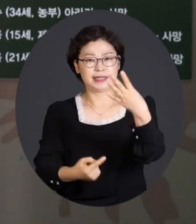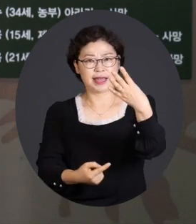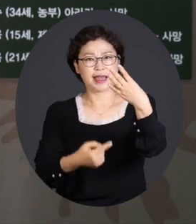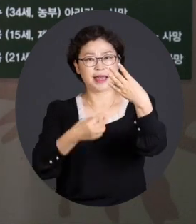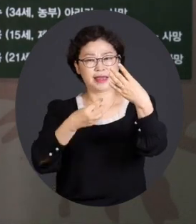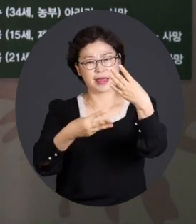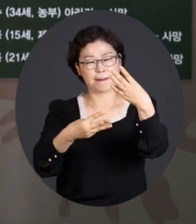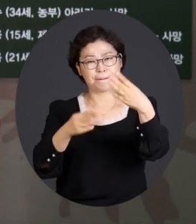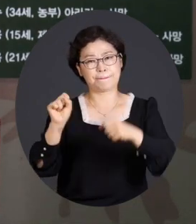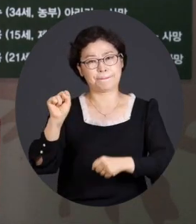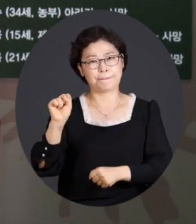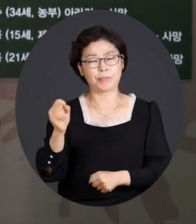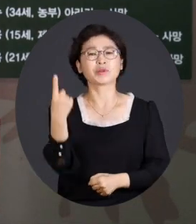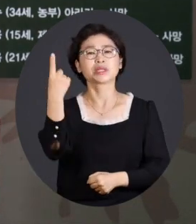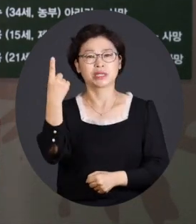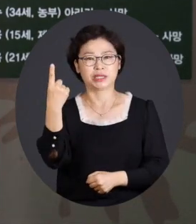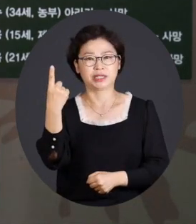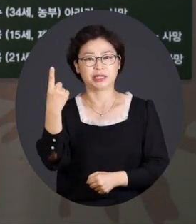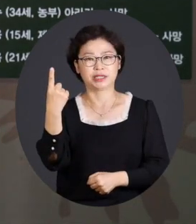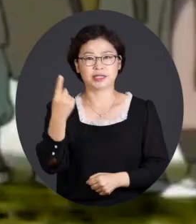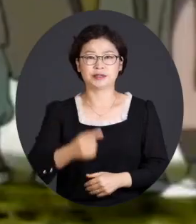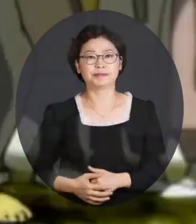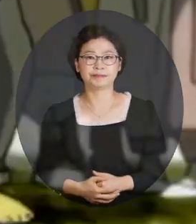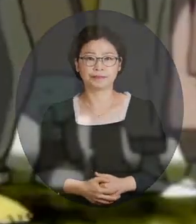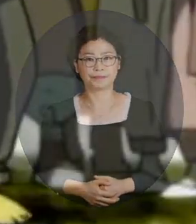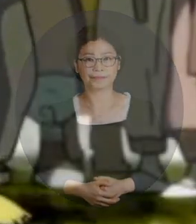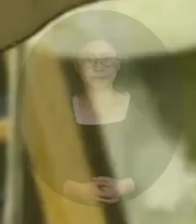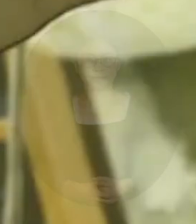공기의 기폭제가 됩니다.